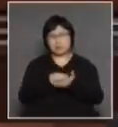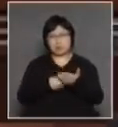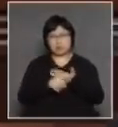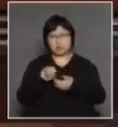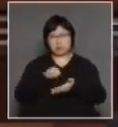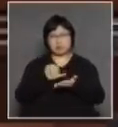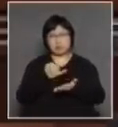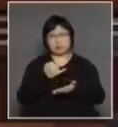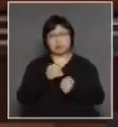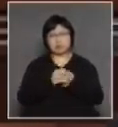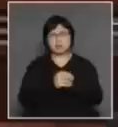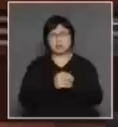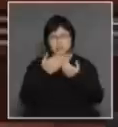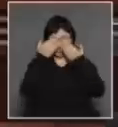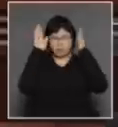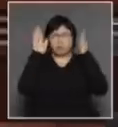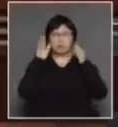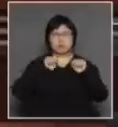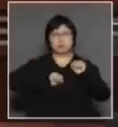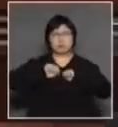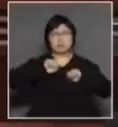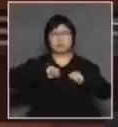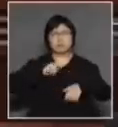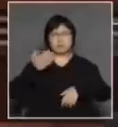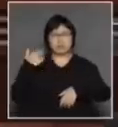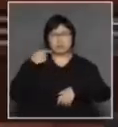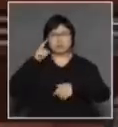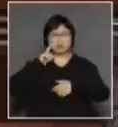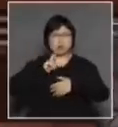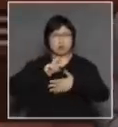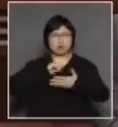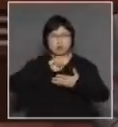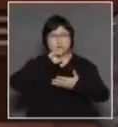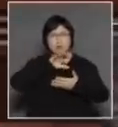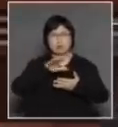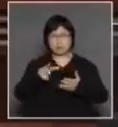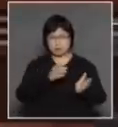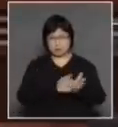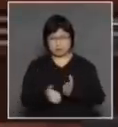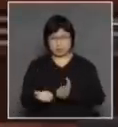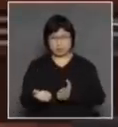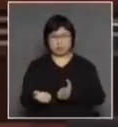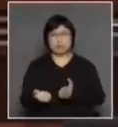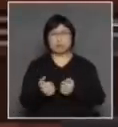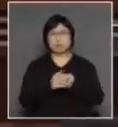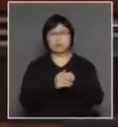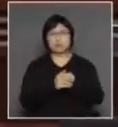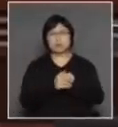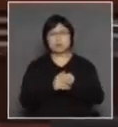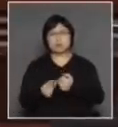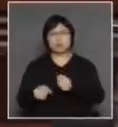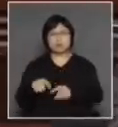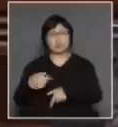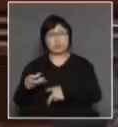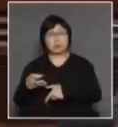一個開放態度的，唐英年年代我都是說，如果你可以處理到基層市